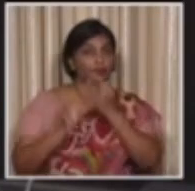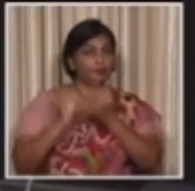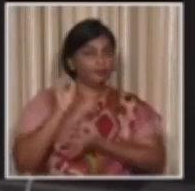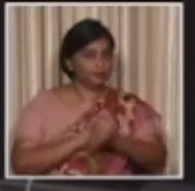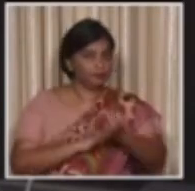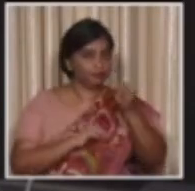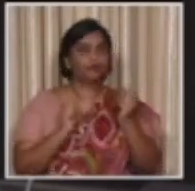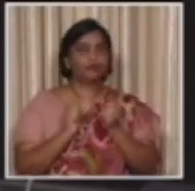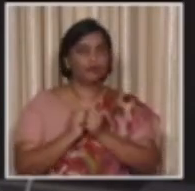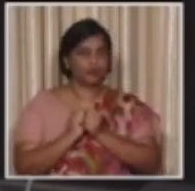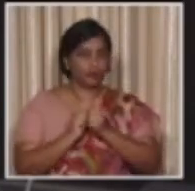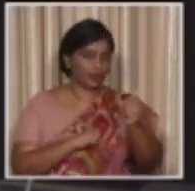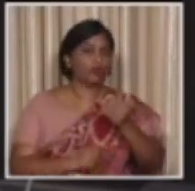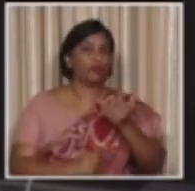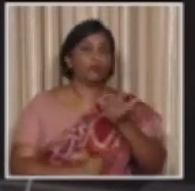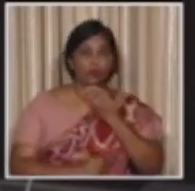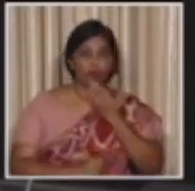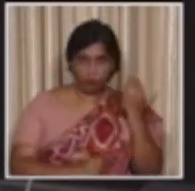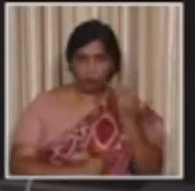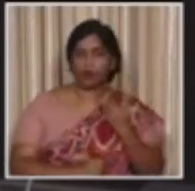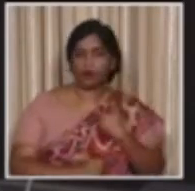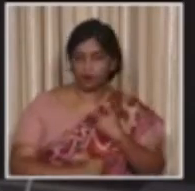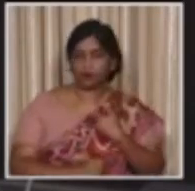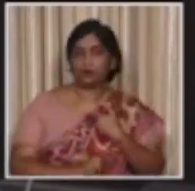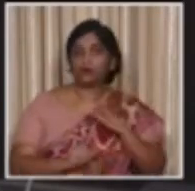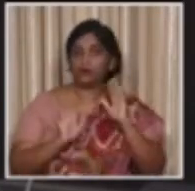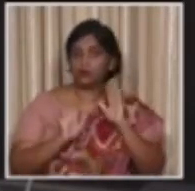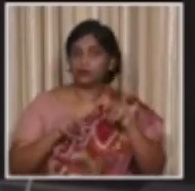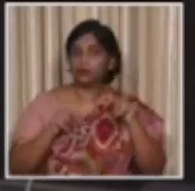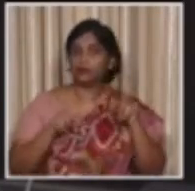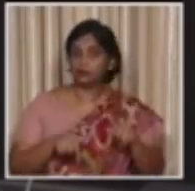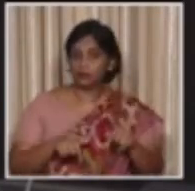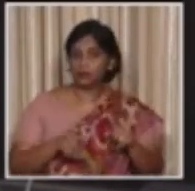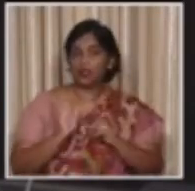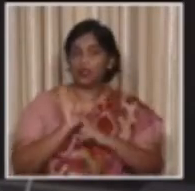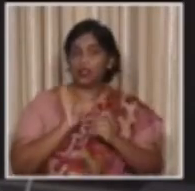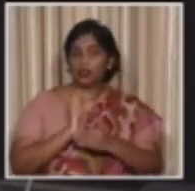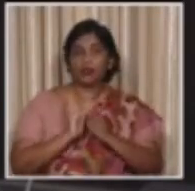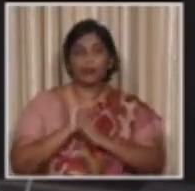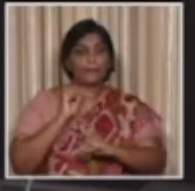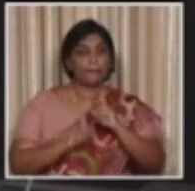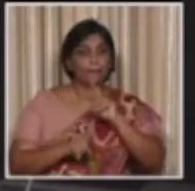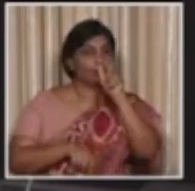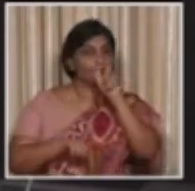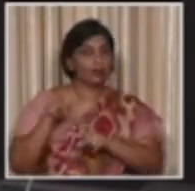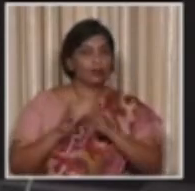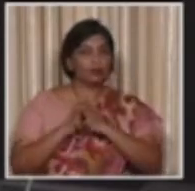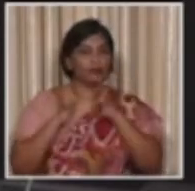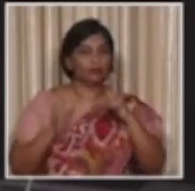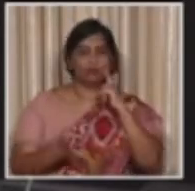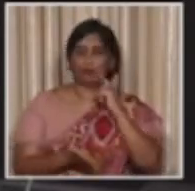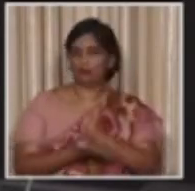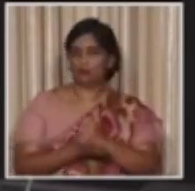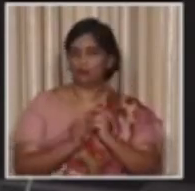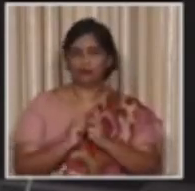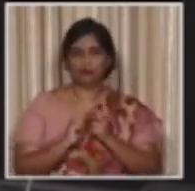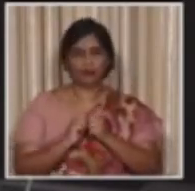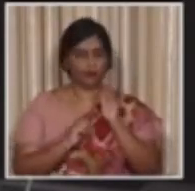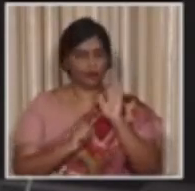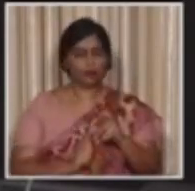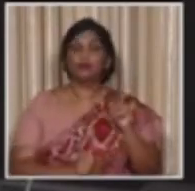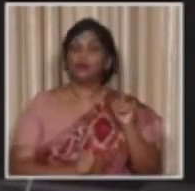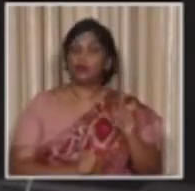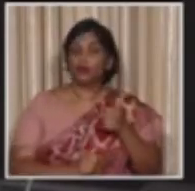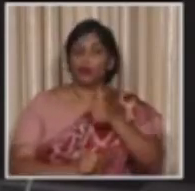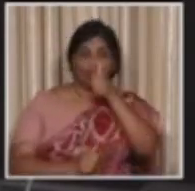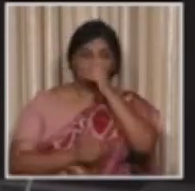පවා කටයුත්තකට යන්න පුළුවන්කම තියෙනවා. නමුත් අද කම්කරු අමාත්‍යංශයේ නිලධාරීන් බරපතල අර්බුදයකට මතු වෙලා තියෙනවා.